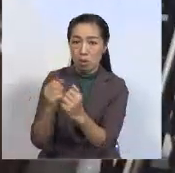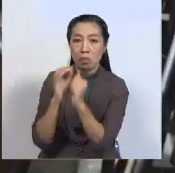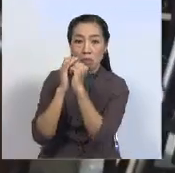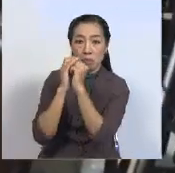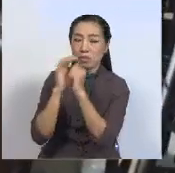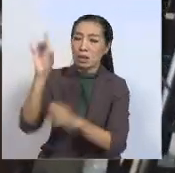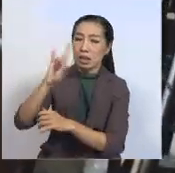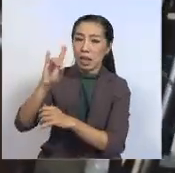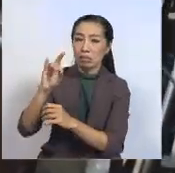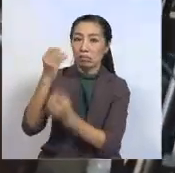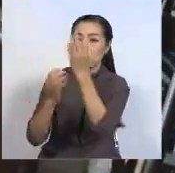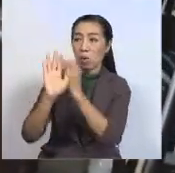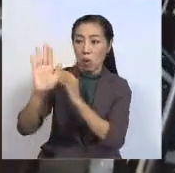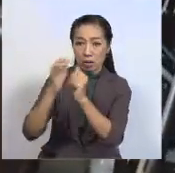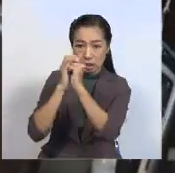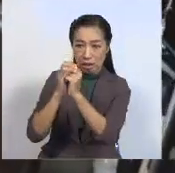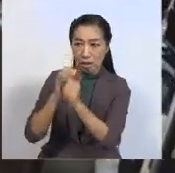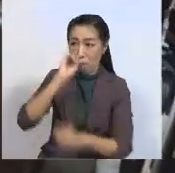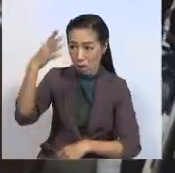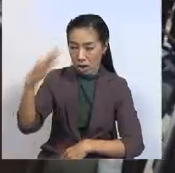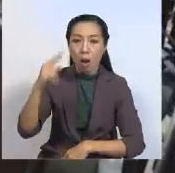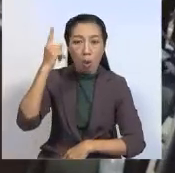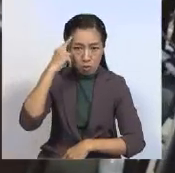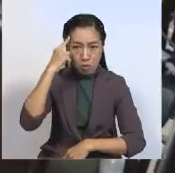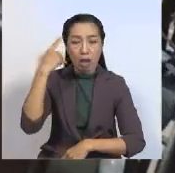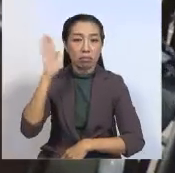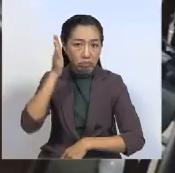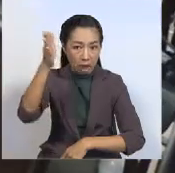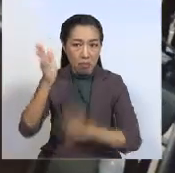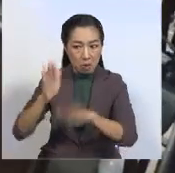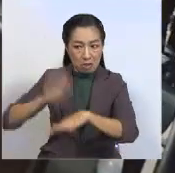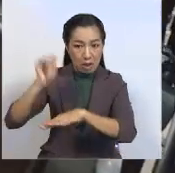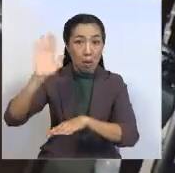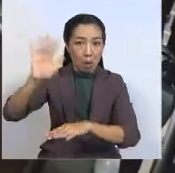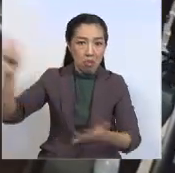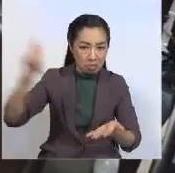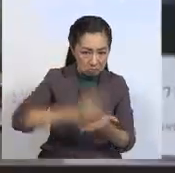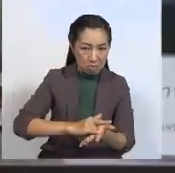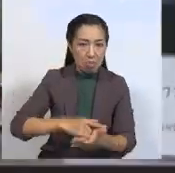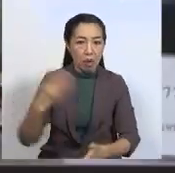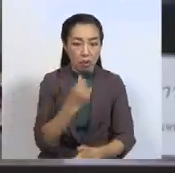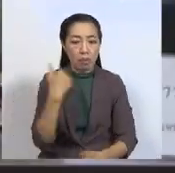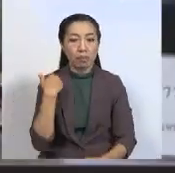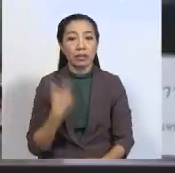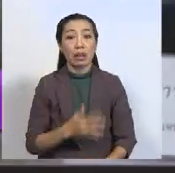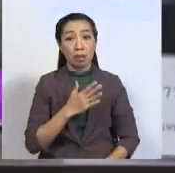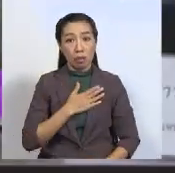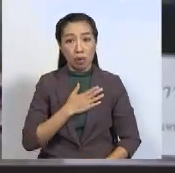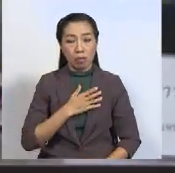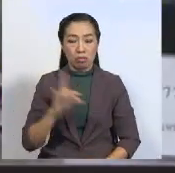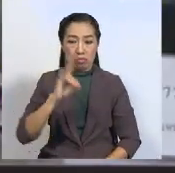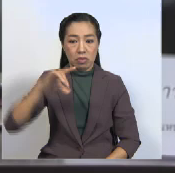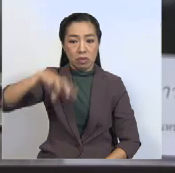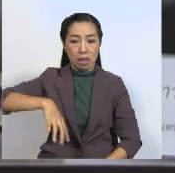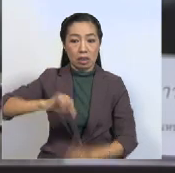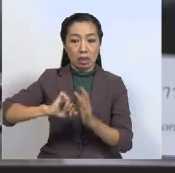จีนทราบแล้วและจะได้เตรียมจัดส่งผู้เชี่ยวชาญมาโดยเร็วต่อไป ในนามผู้อำนวยการสวนสัตว์เชียงใหม่นะครับ